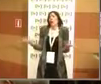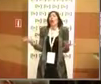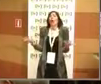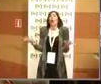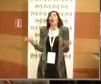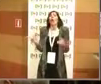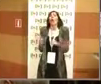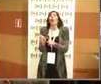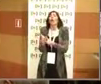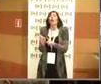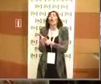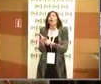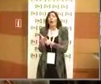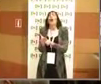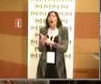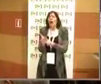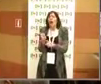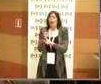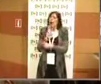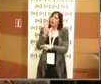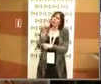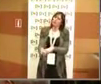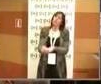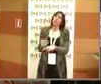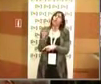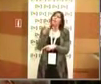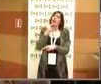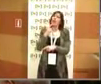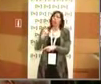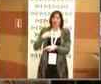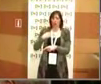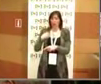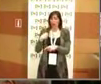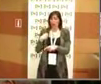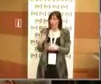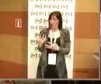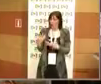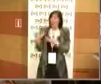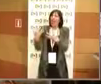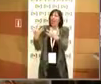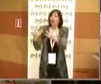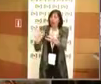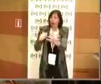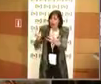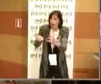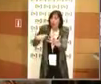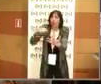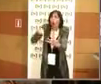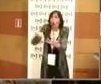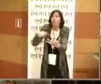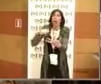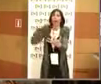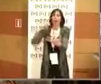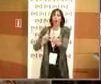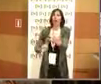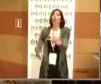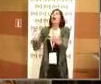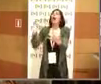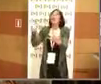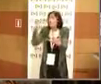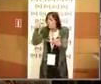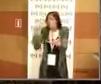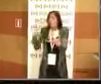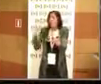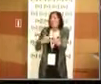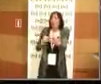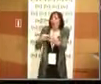E se dobbiamo dirlo, diciamolo. È scontato che io non so dove sarò fra 10 anni, ma so che qualsiasi cosa accada,